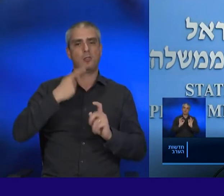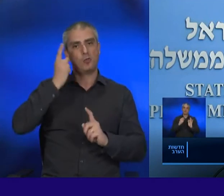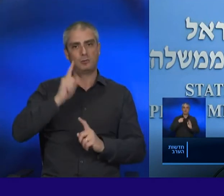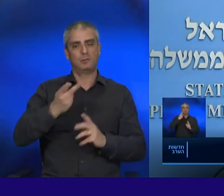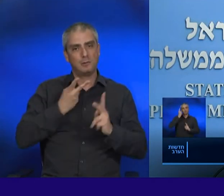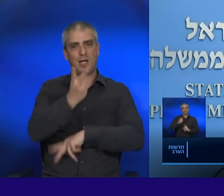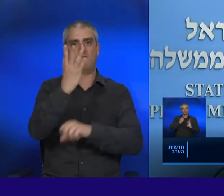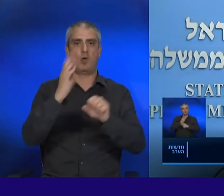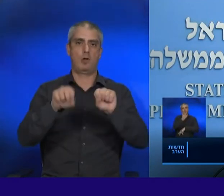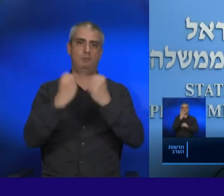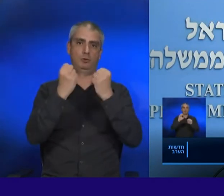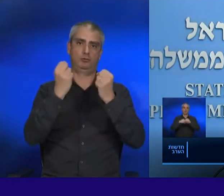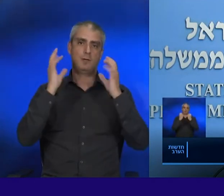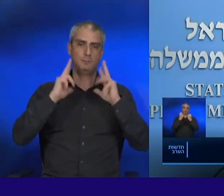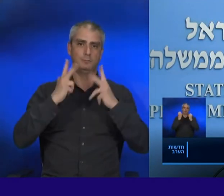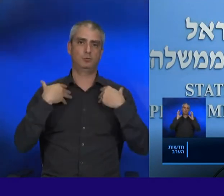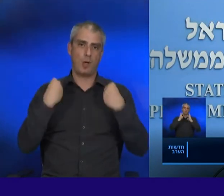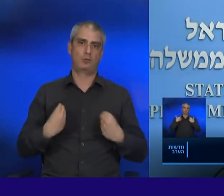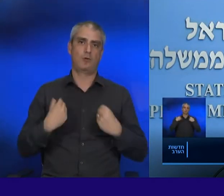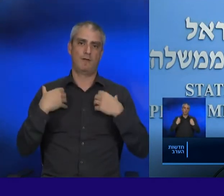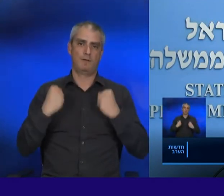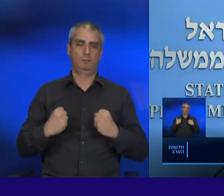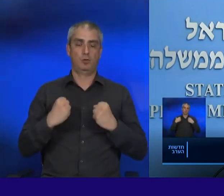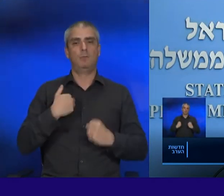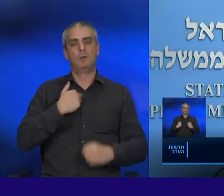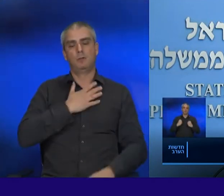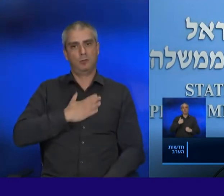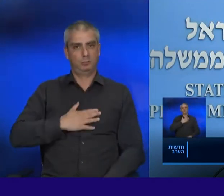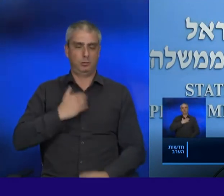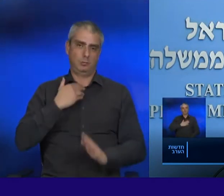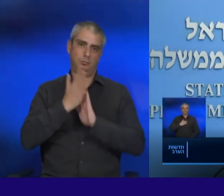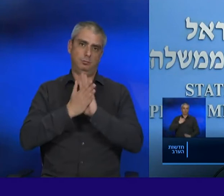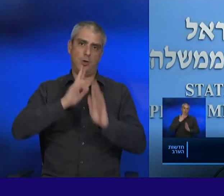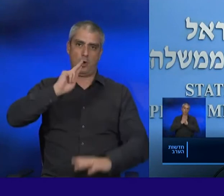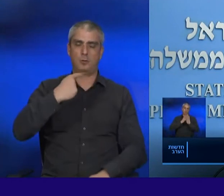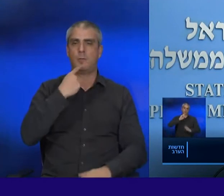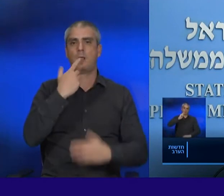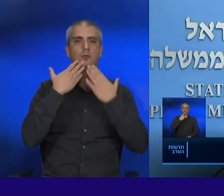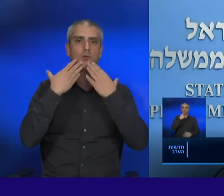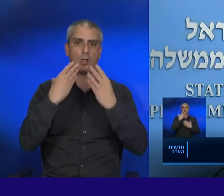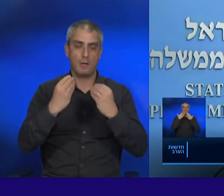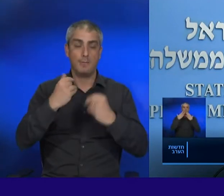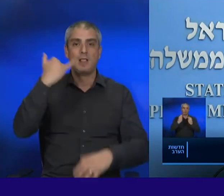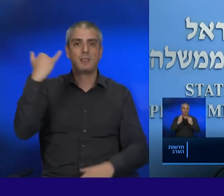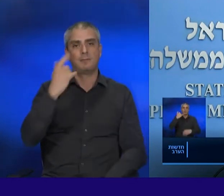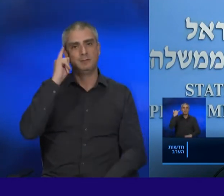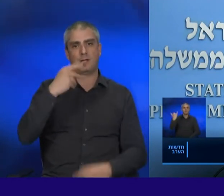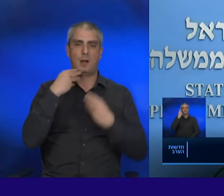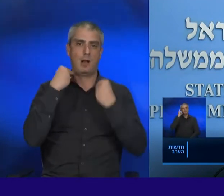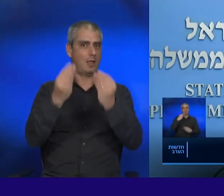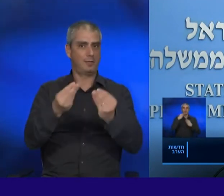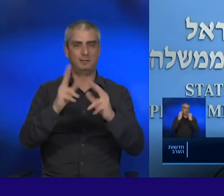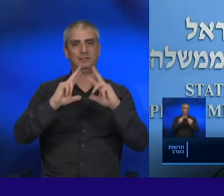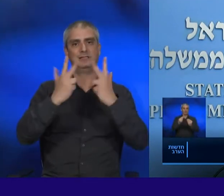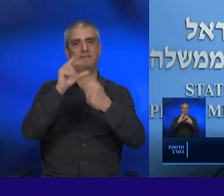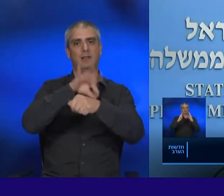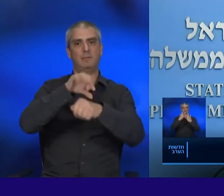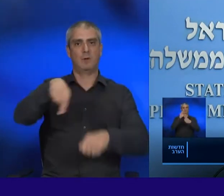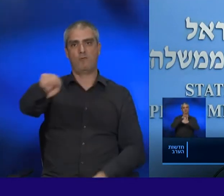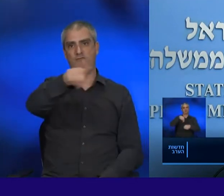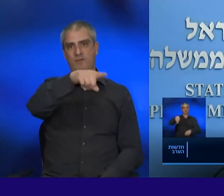המשבר הזה בשלום. אני רוצה שוב לחזור ולומר תודה שתמיד צריך לתת אותה לצוותים